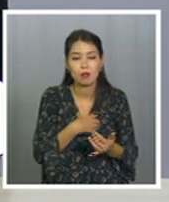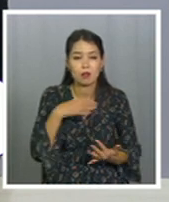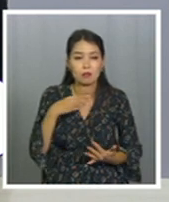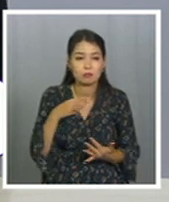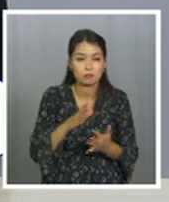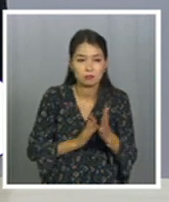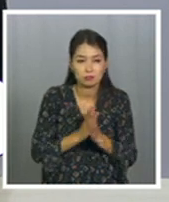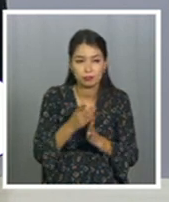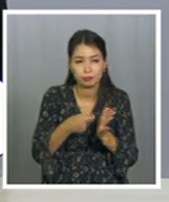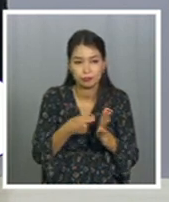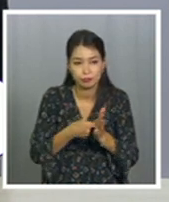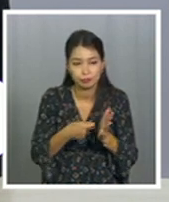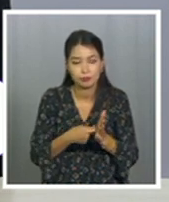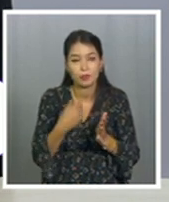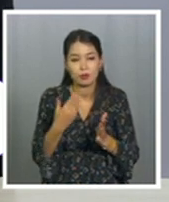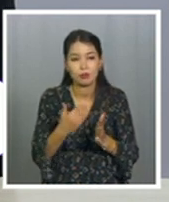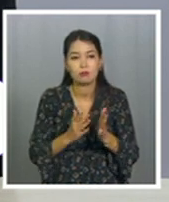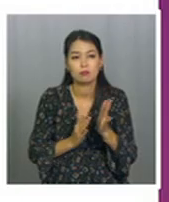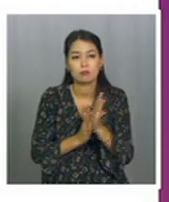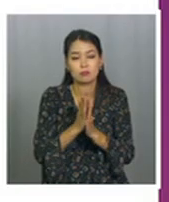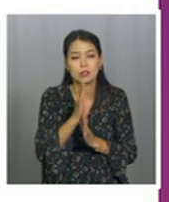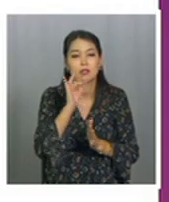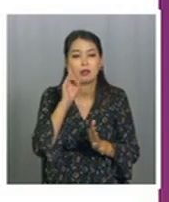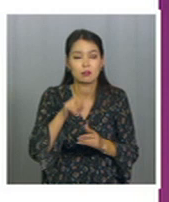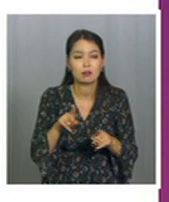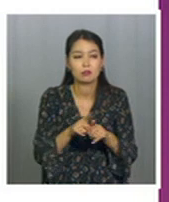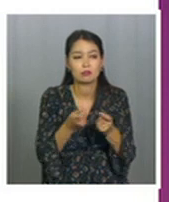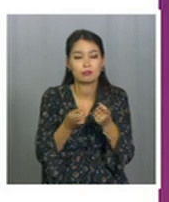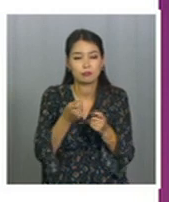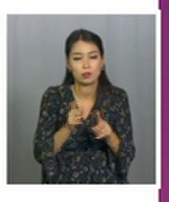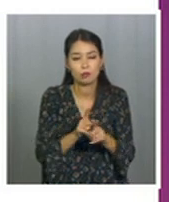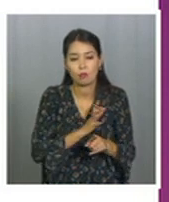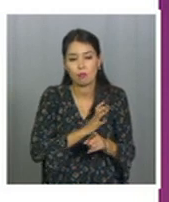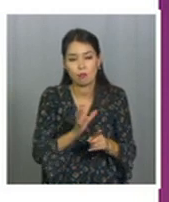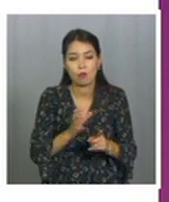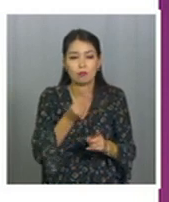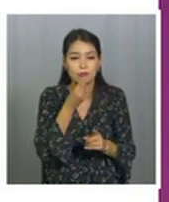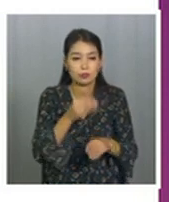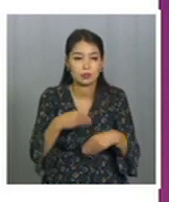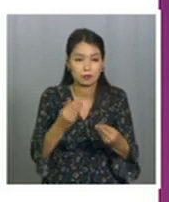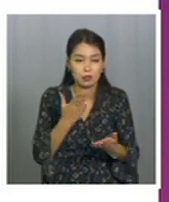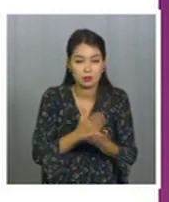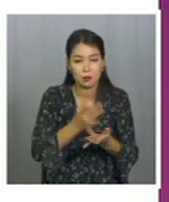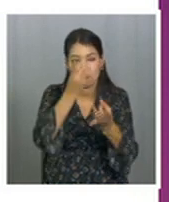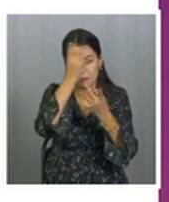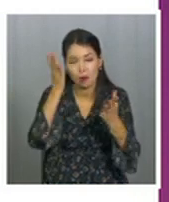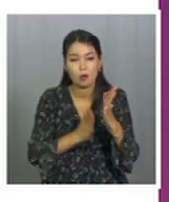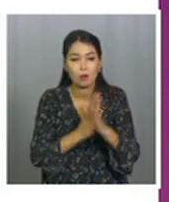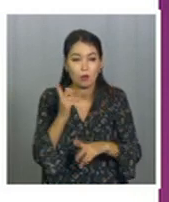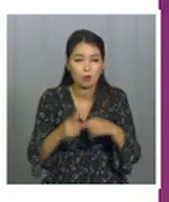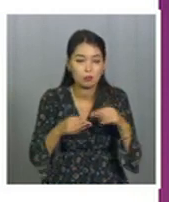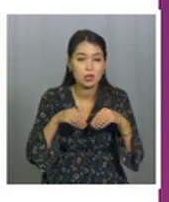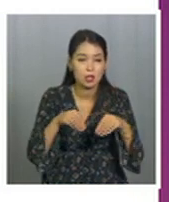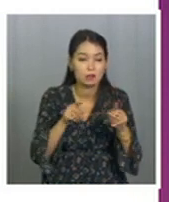олар бойына жемісті де мол өнім береді екен. Сондықтан мәдени өсімдіктердің дақылдарының